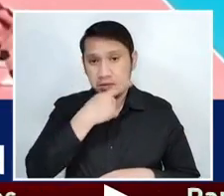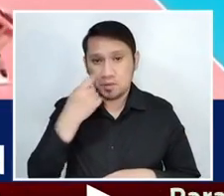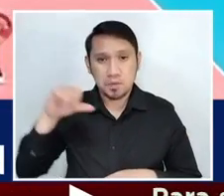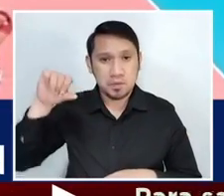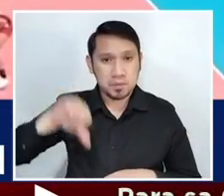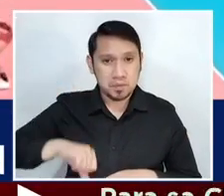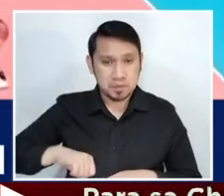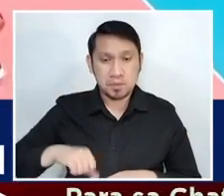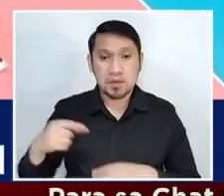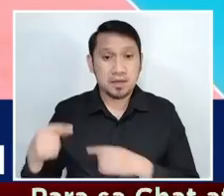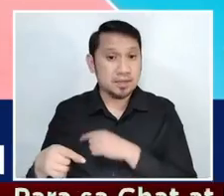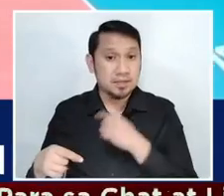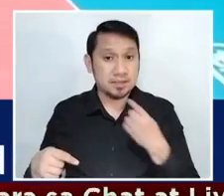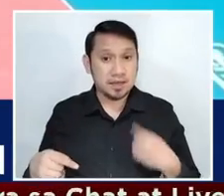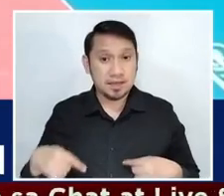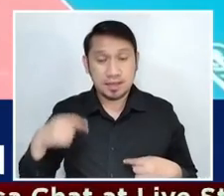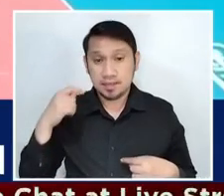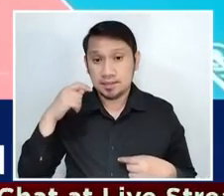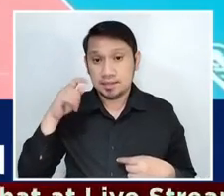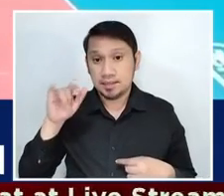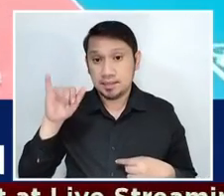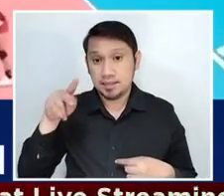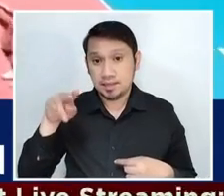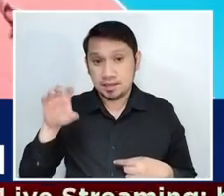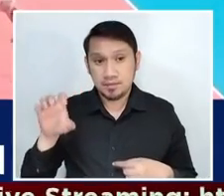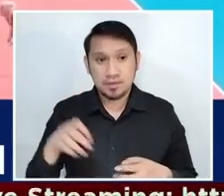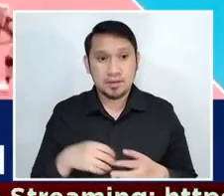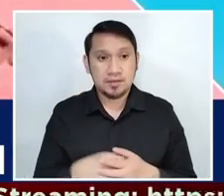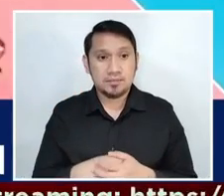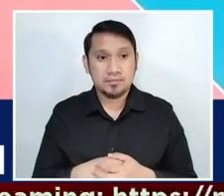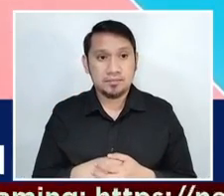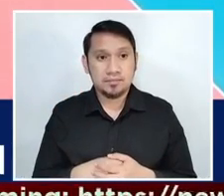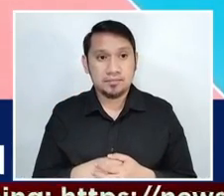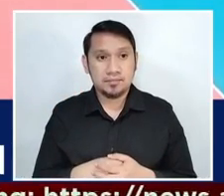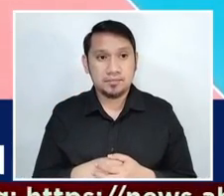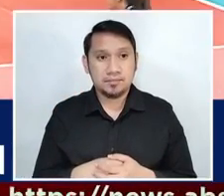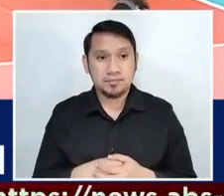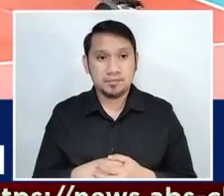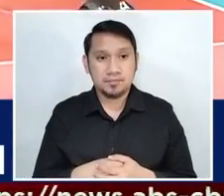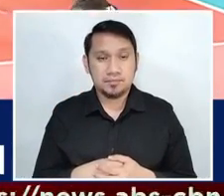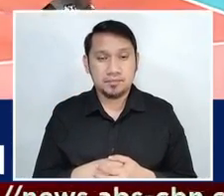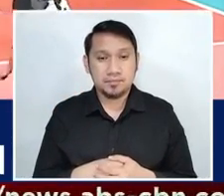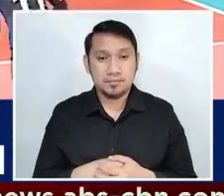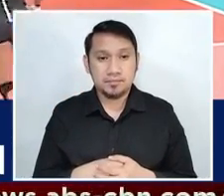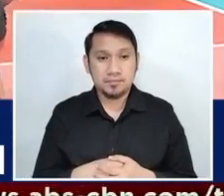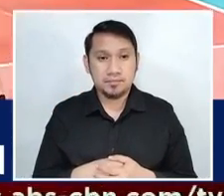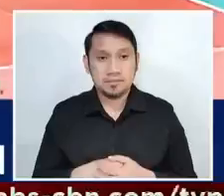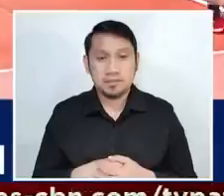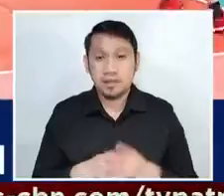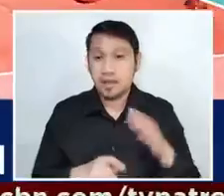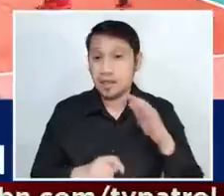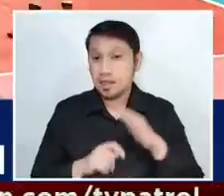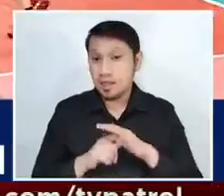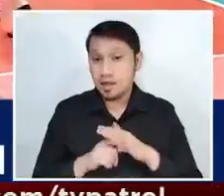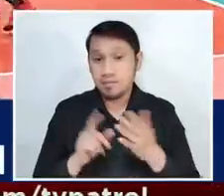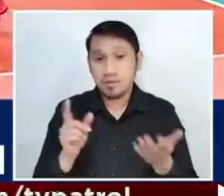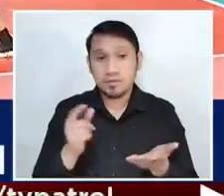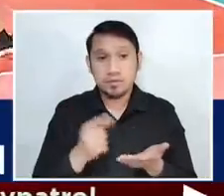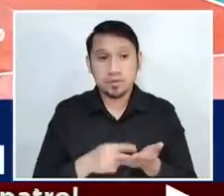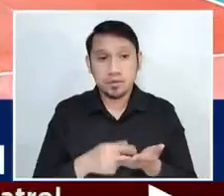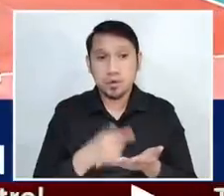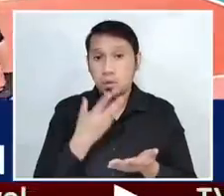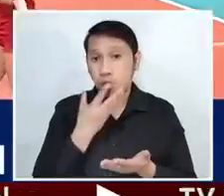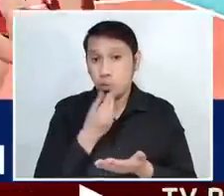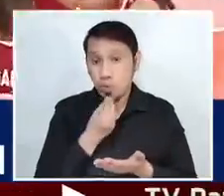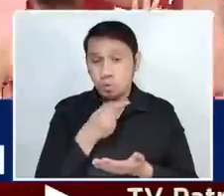tatlong sets 26-28, 21-25, 21-25. Top scorer ng Pilipinas si Celine Domingo na